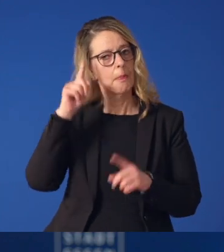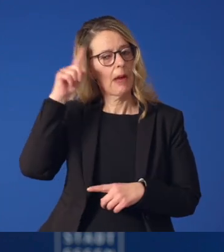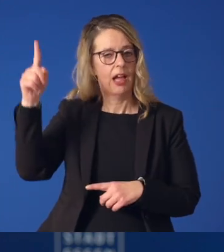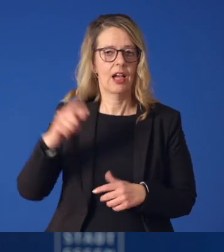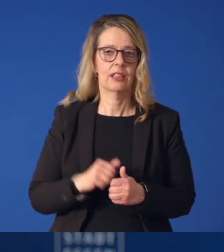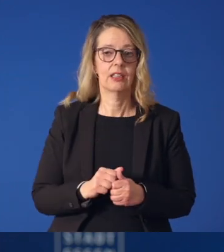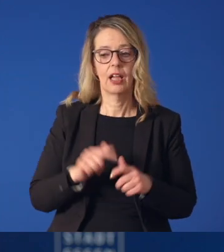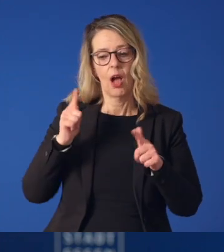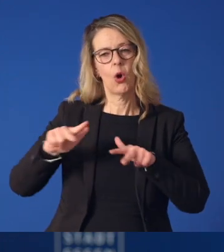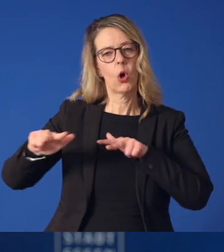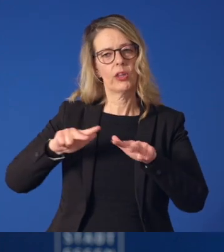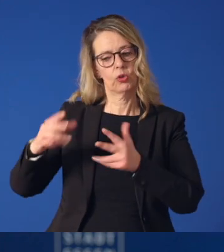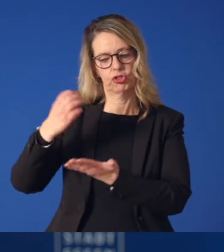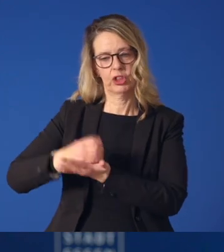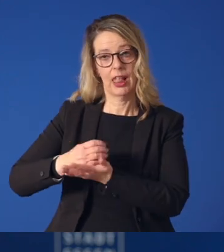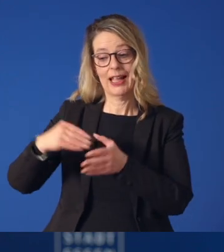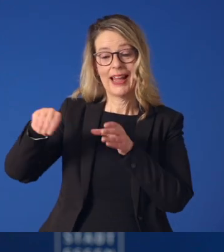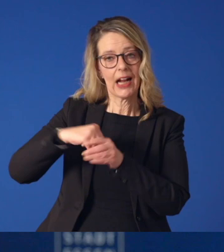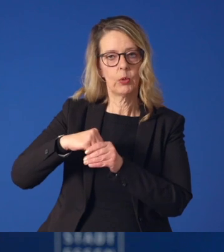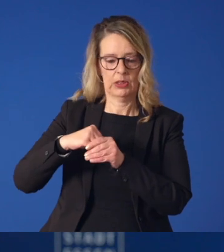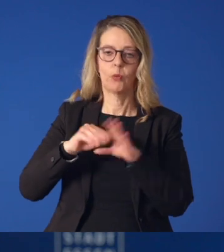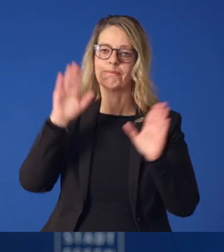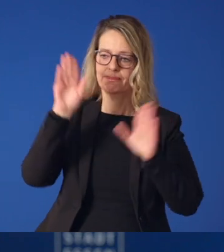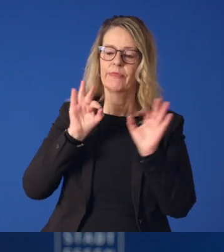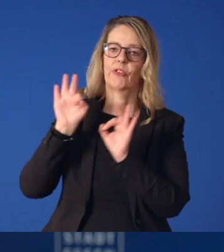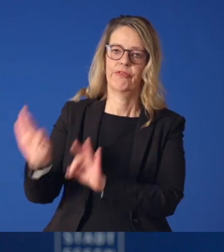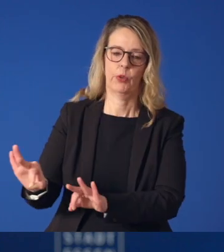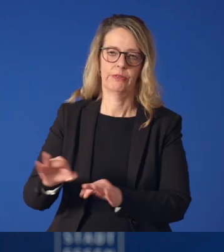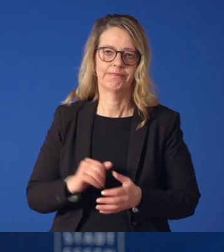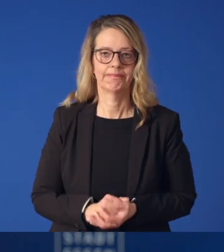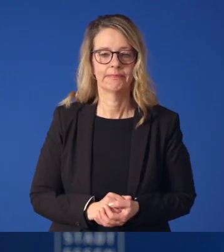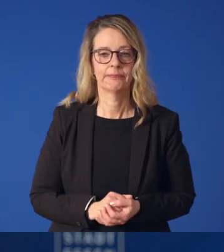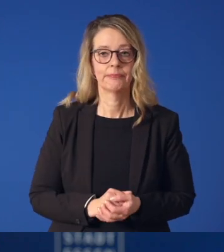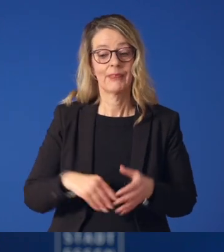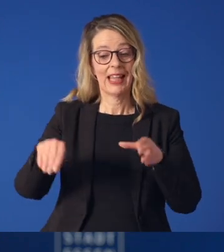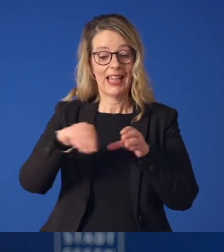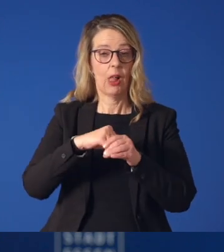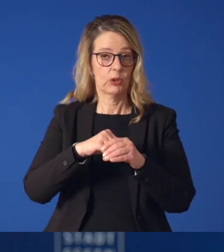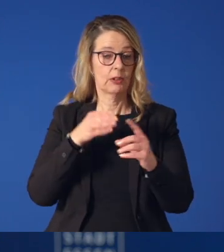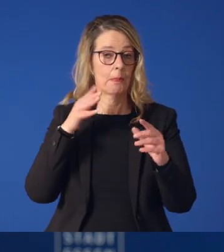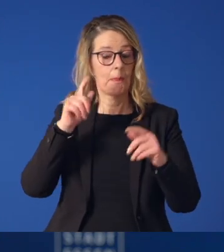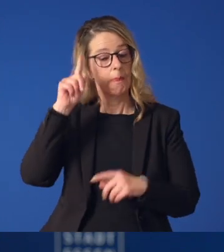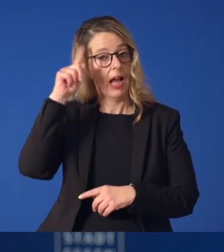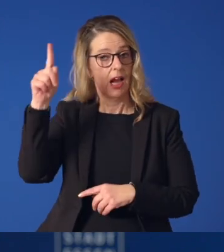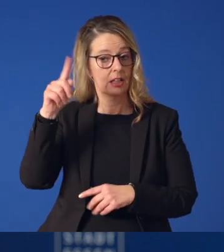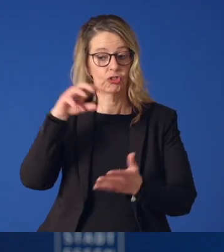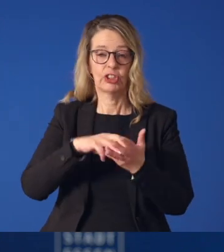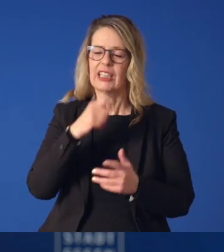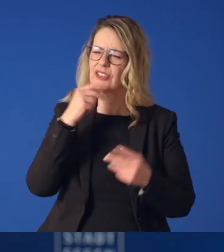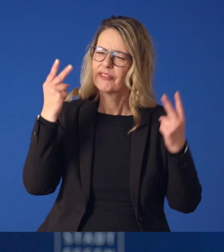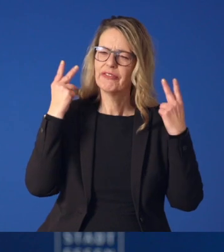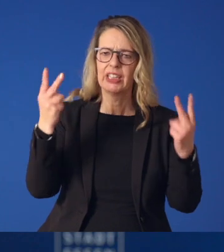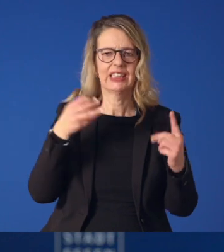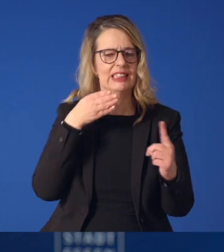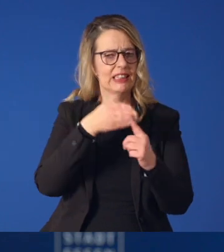sowie einer Koordinierungsstelle Inklusion gestimmt. Wichtigstes Ziel des Inklusionsbeirates der Stadt Essen ist es,